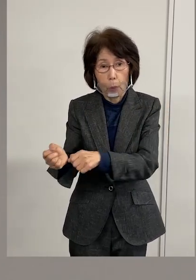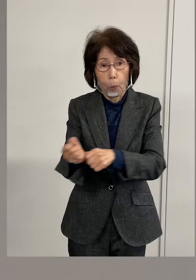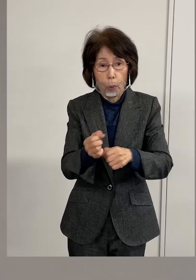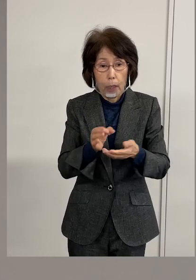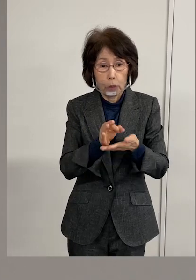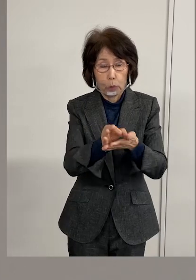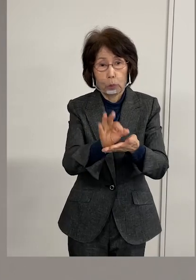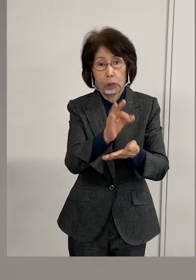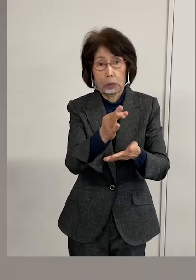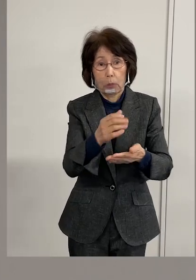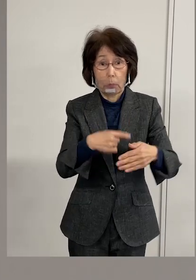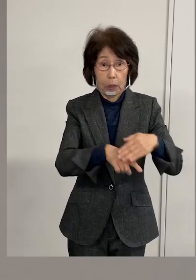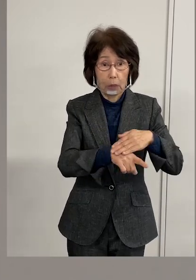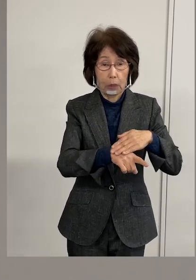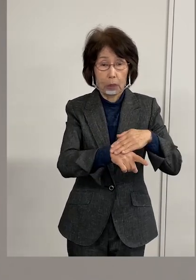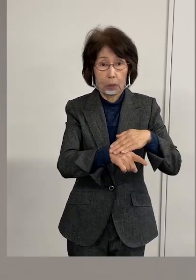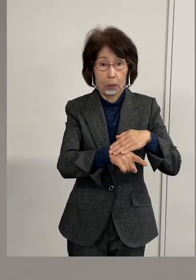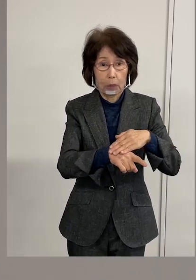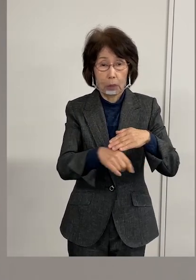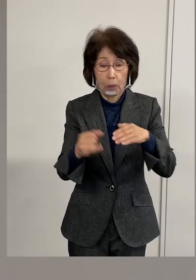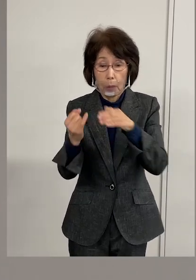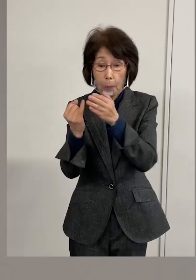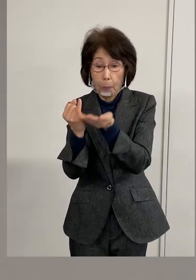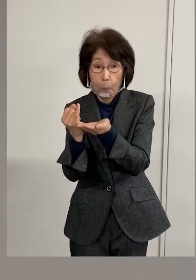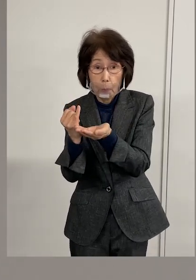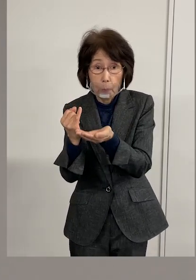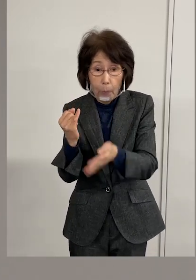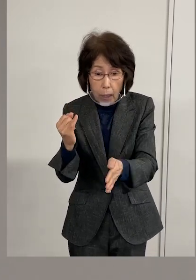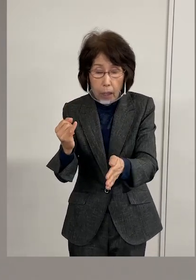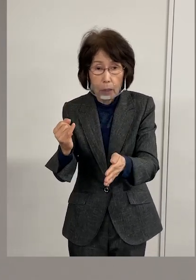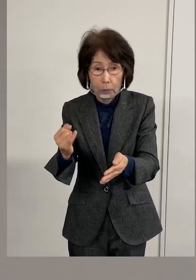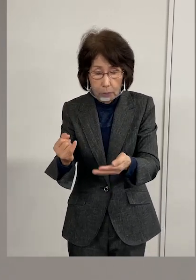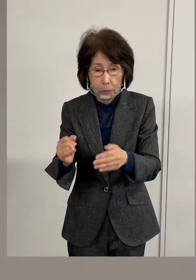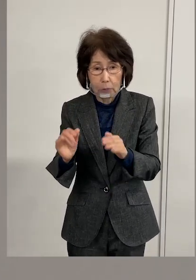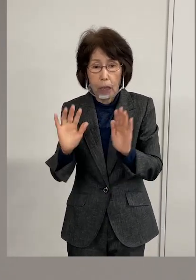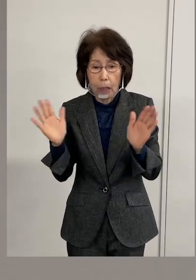ております。で、出生されましたら、出生届が